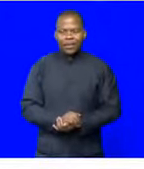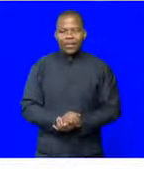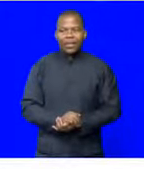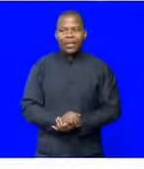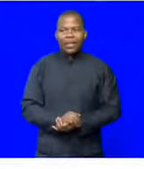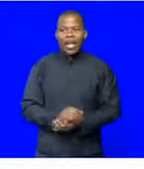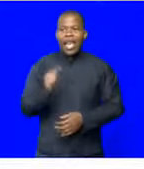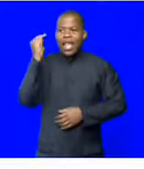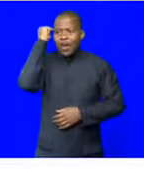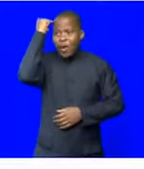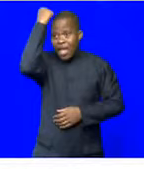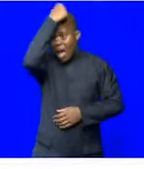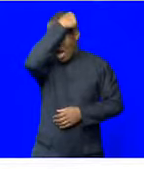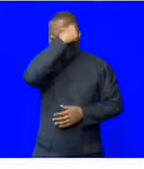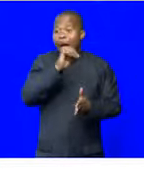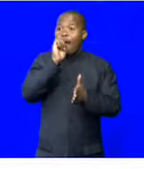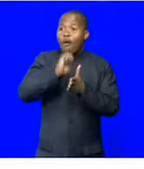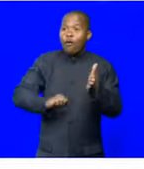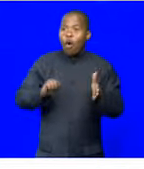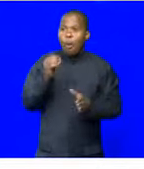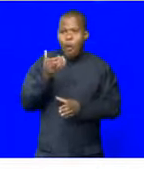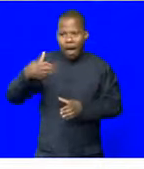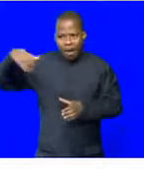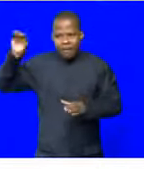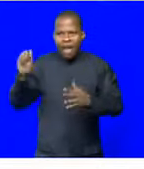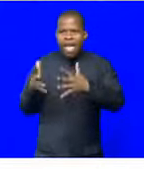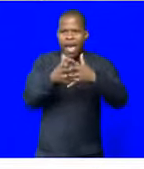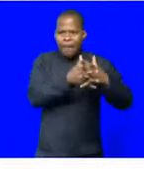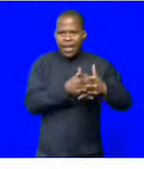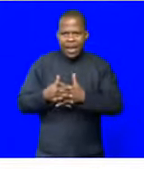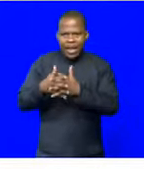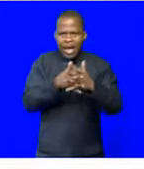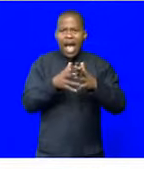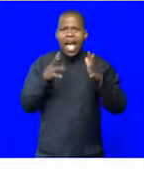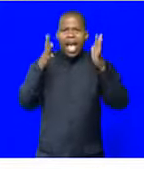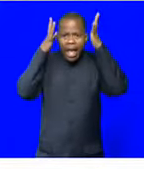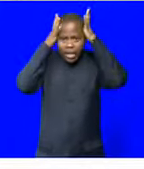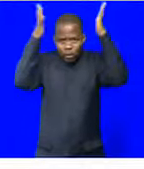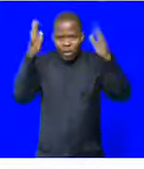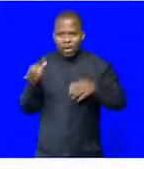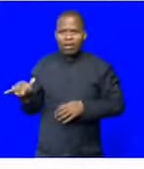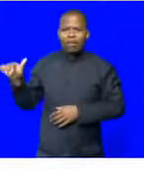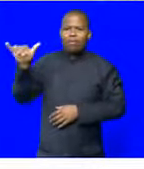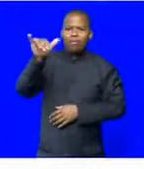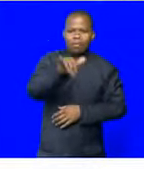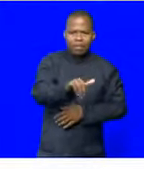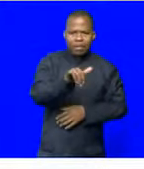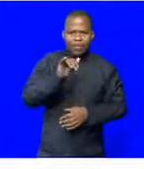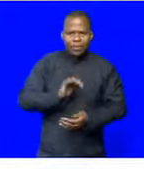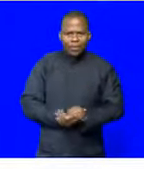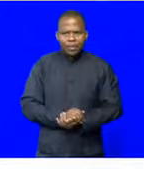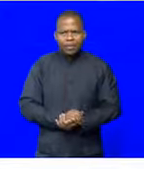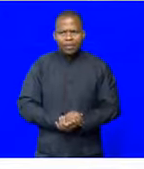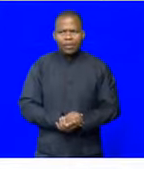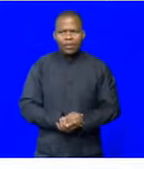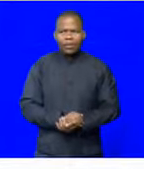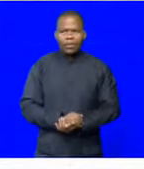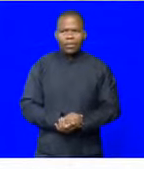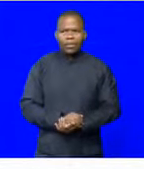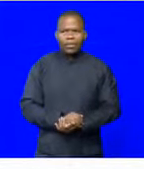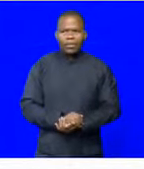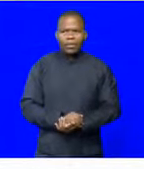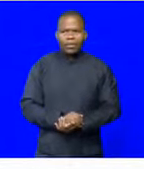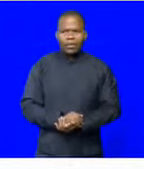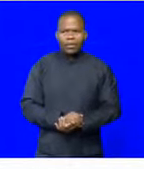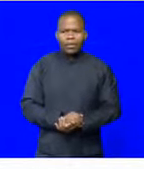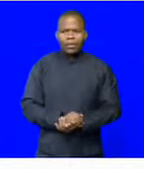silo inkosi Mswati wesithathu sesibuyile ekhaya ngemuva kwelihambo lwayo engwenyama ebelibheke even lemelika kuyawungenela